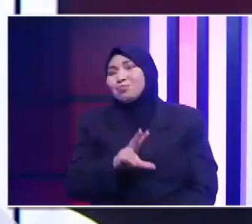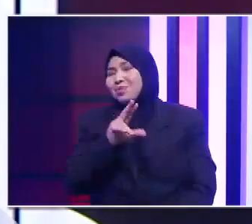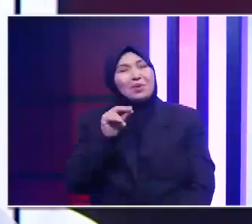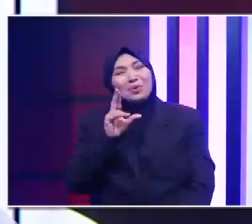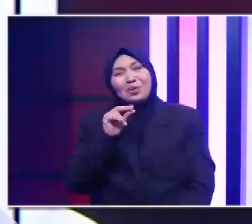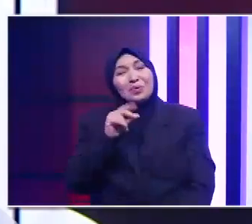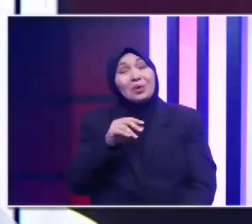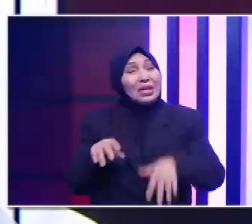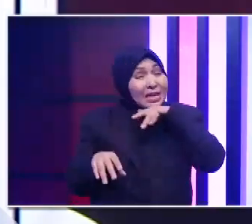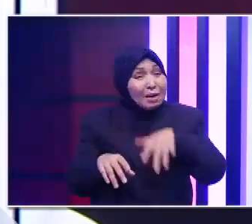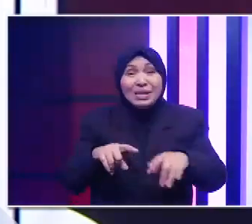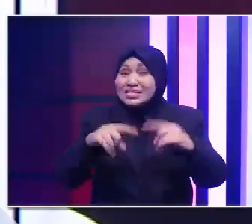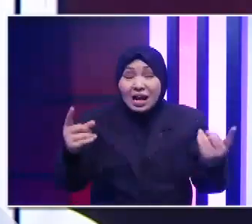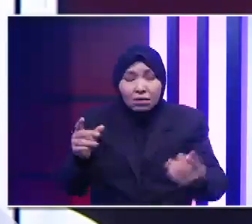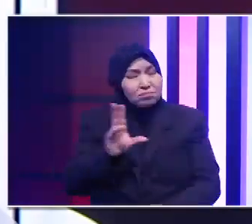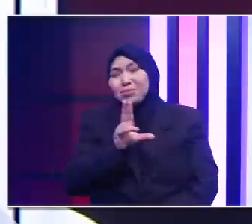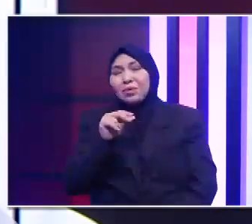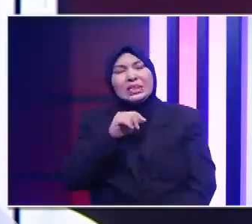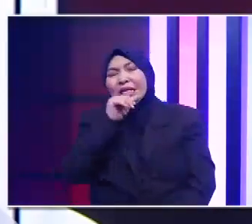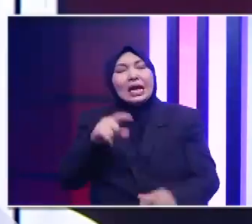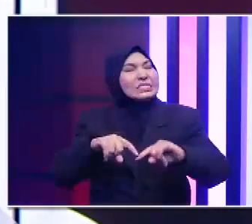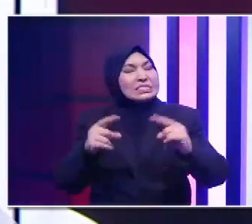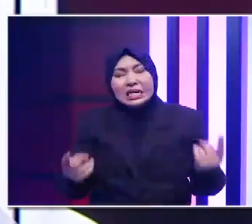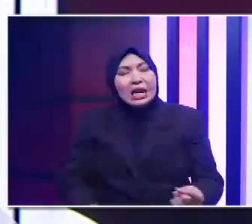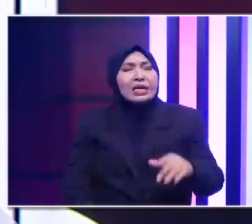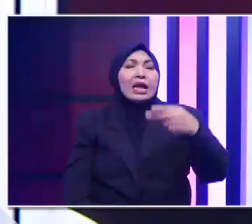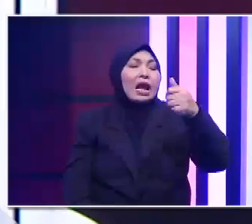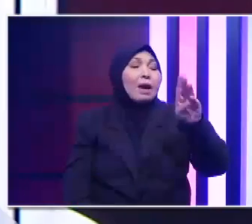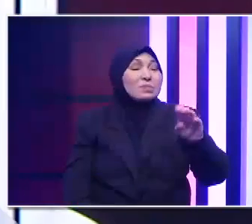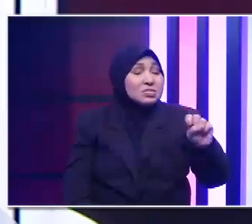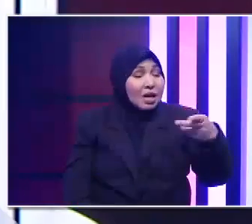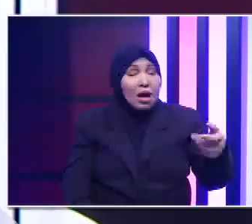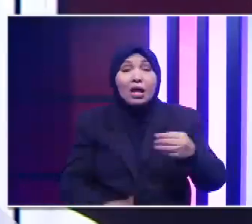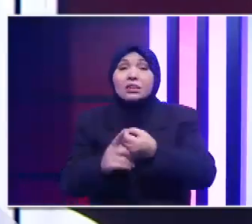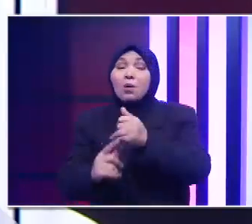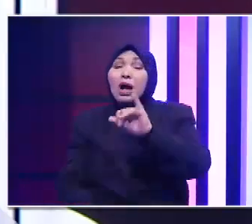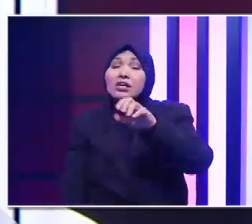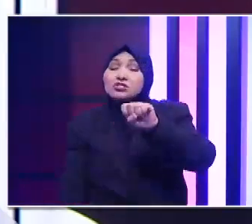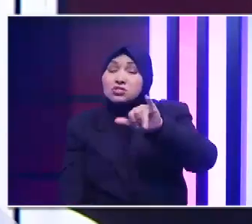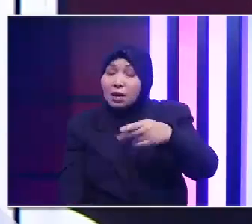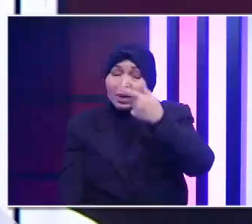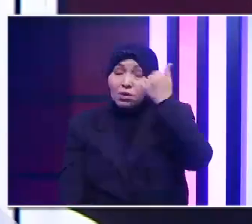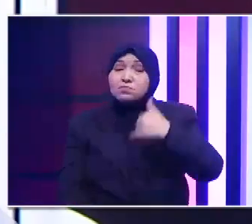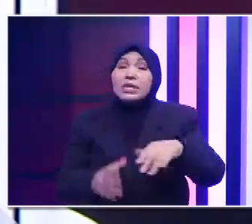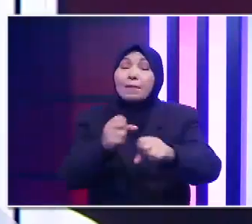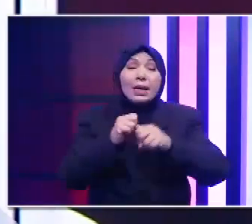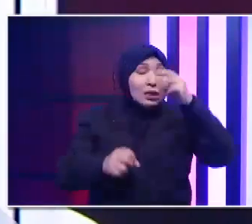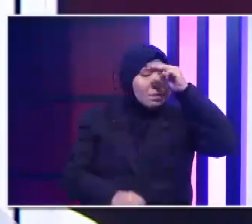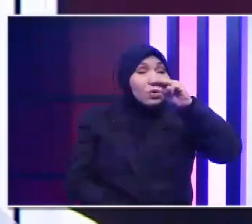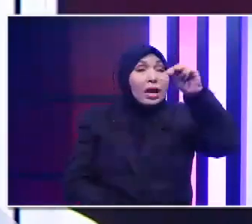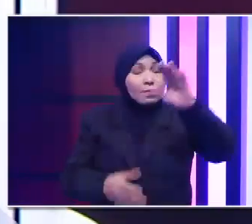Allah tadi sangat-sangat tidak menceraikan Aisyah nabi salam tidak menceraikan hafshoh Fahrani mereka ini mendapat kemuliaan